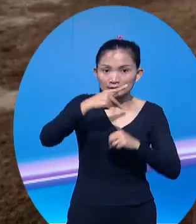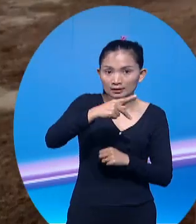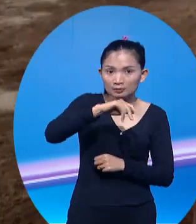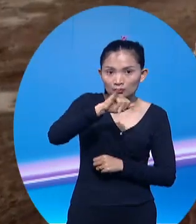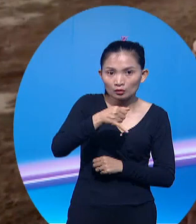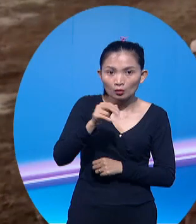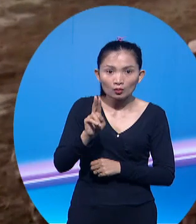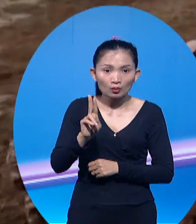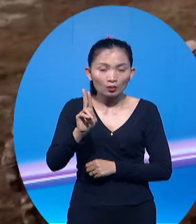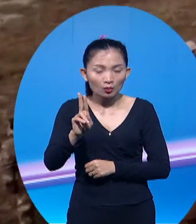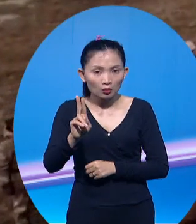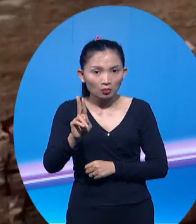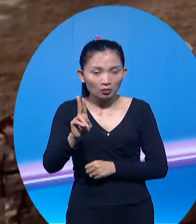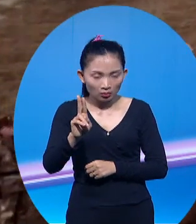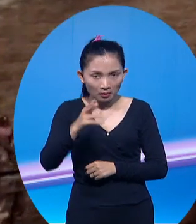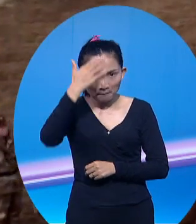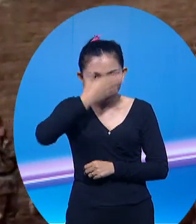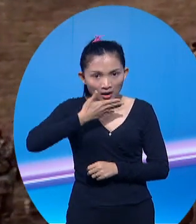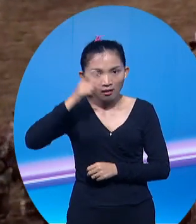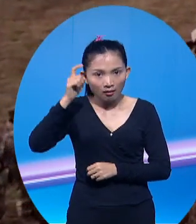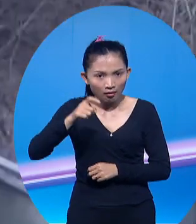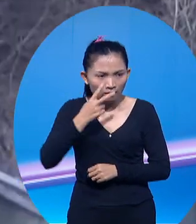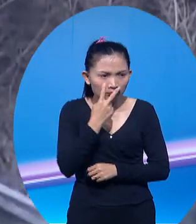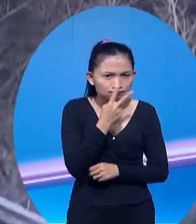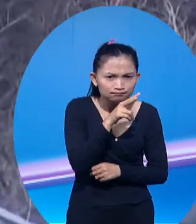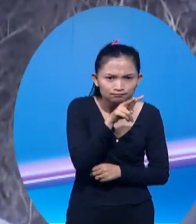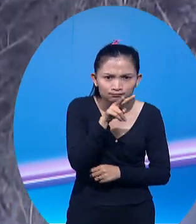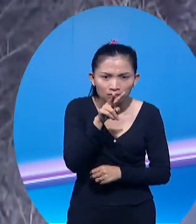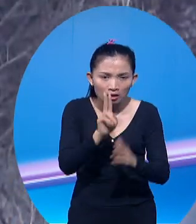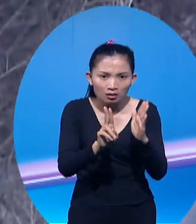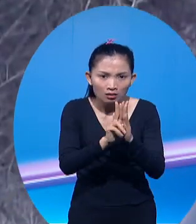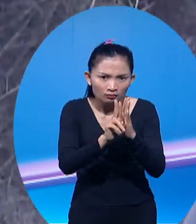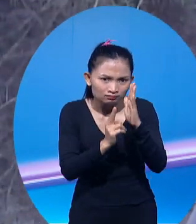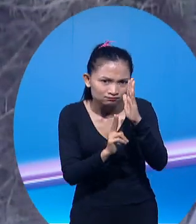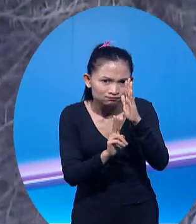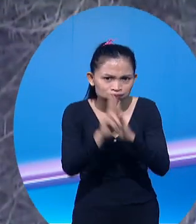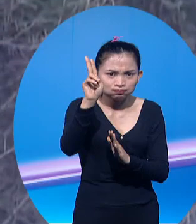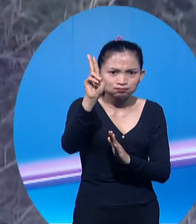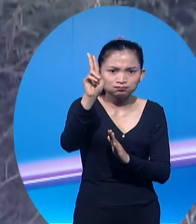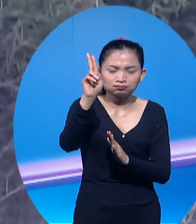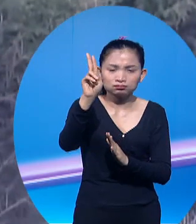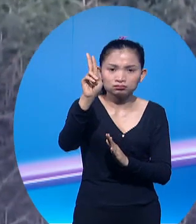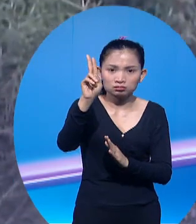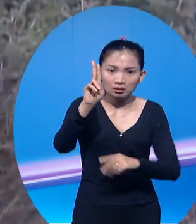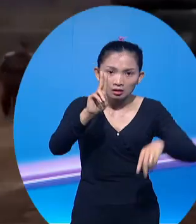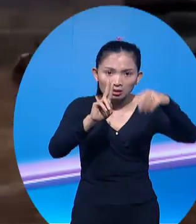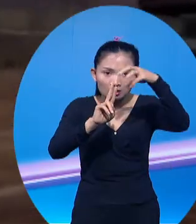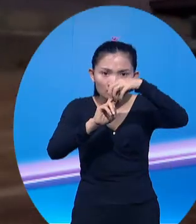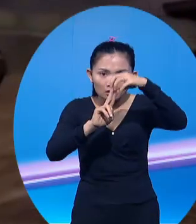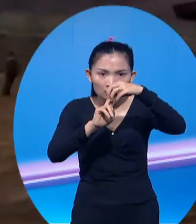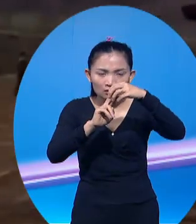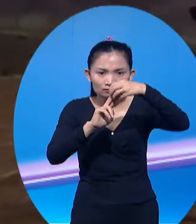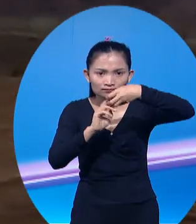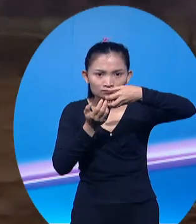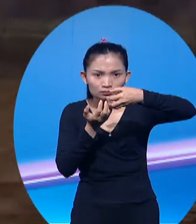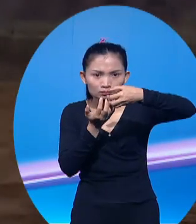chiến lược ưu việt tuyệt đối về công nghệ quốc phòng của Triều Tiên. Tin cho biết đầu đạn siêu vượt âm đã tách khỏi tên lửa sau khi được phóng về phía đông